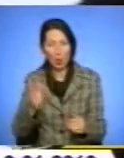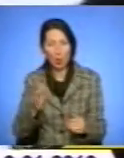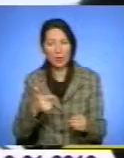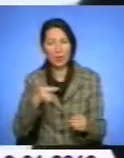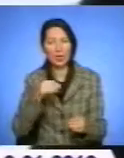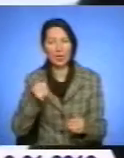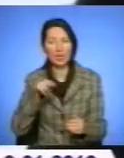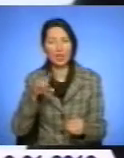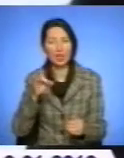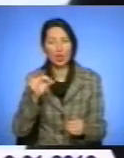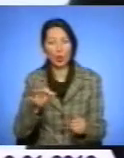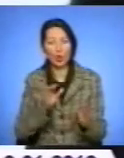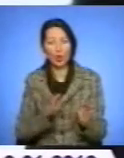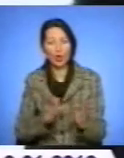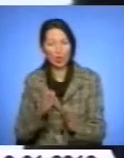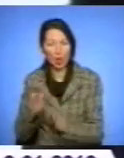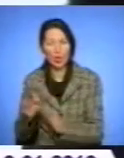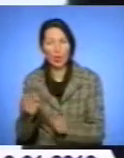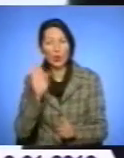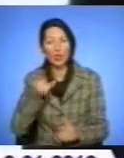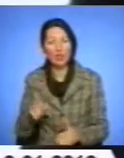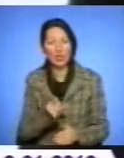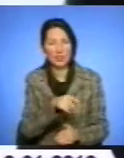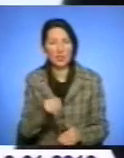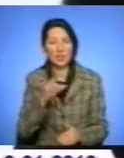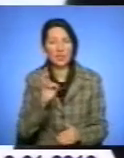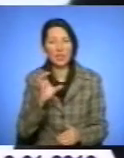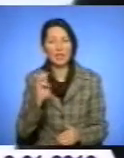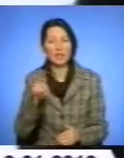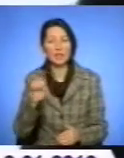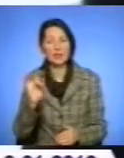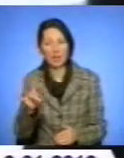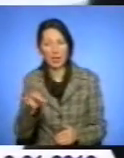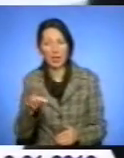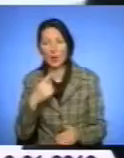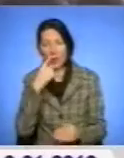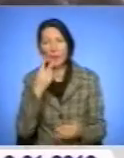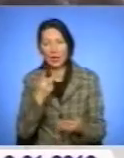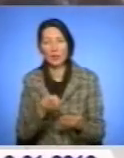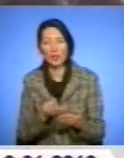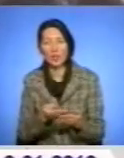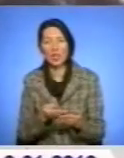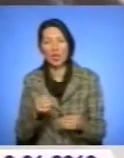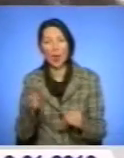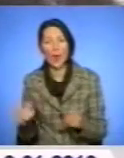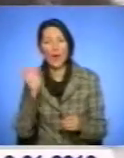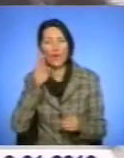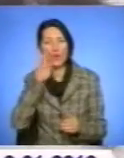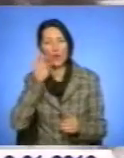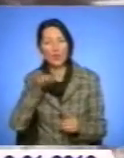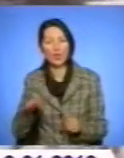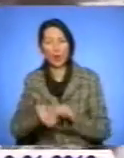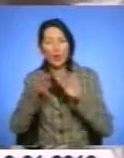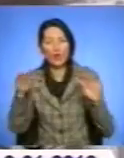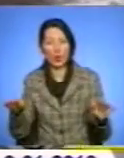гідрологічного режиму на ріці Дністер і, звичайно, передбачати приплив великої води. Датчик у формі регулюючої